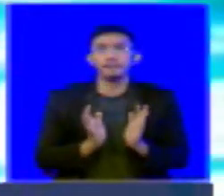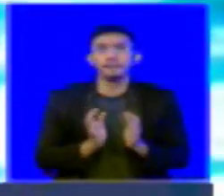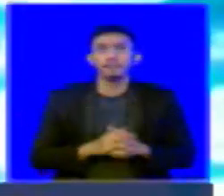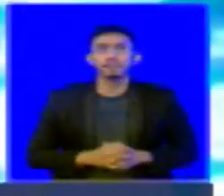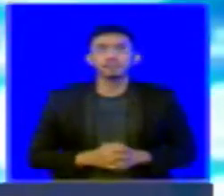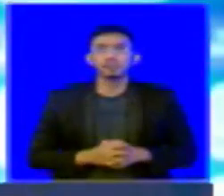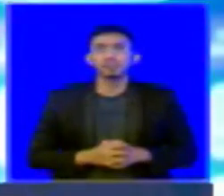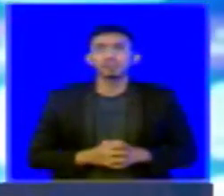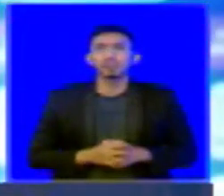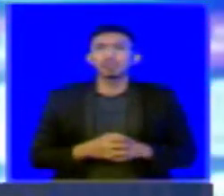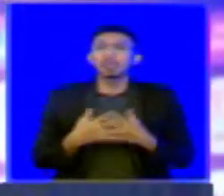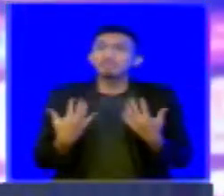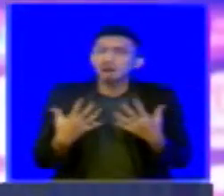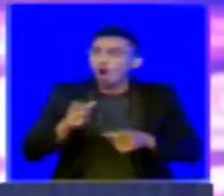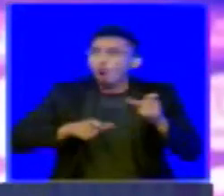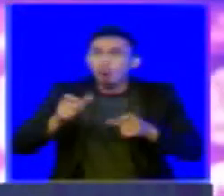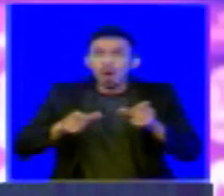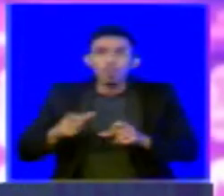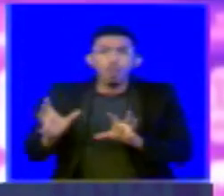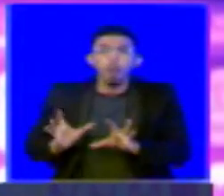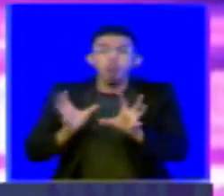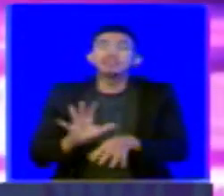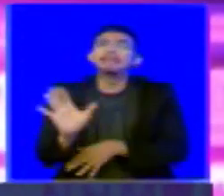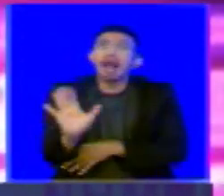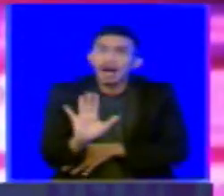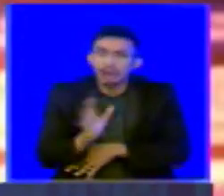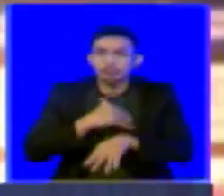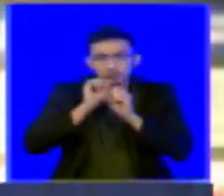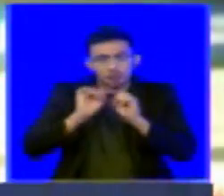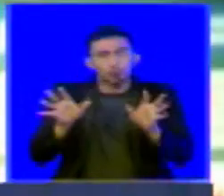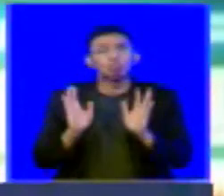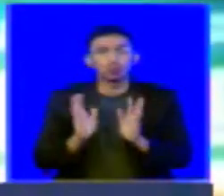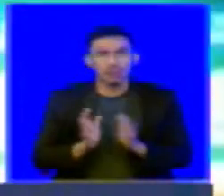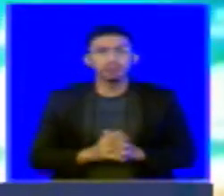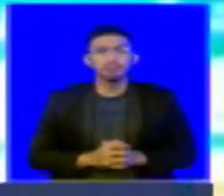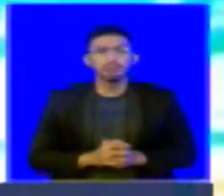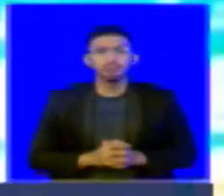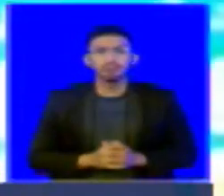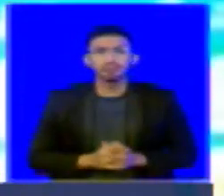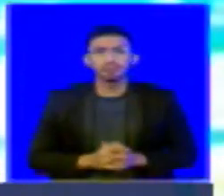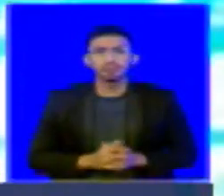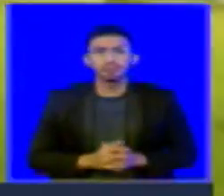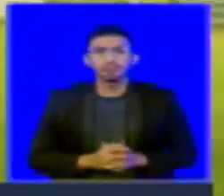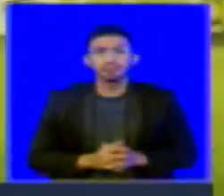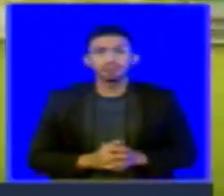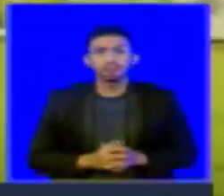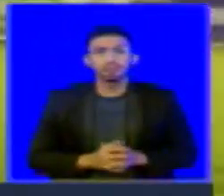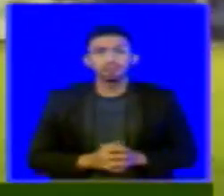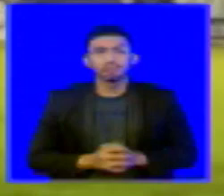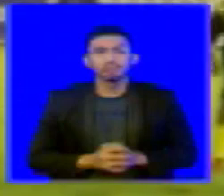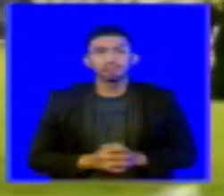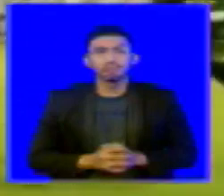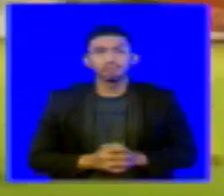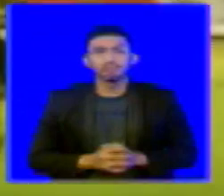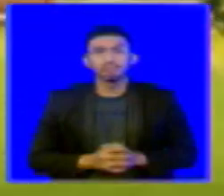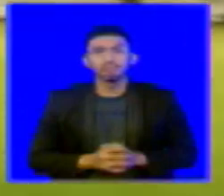melarang penonton, tapi kondisi Stadion Gelora Kiraha tidak memungkinkan kita untuk melarang karena memang dalam posisi perbaikan. Turnamen